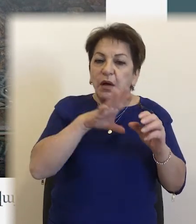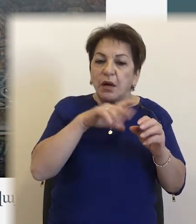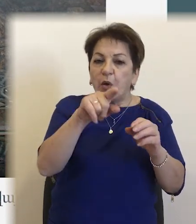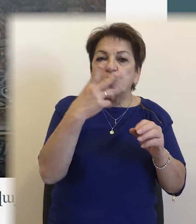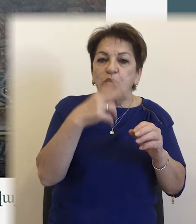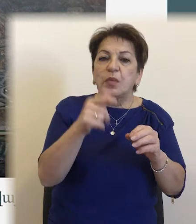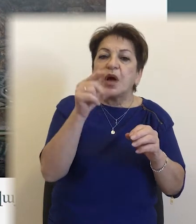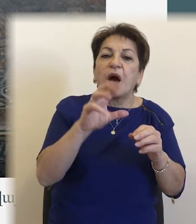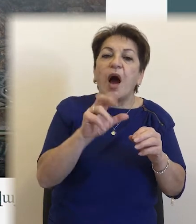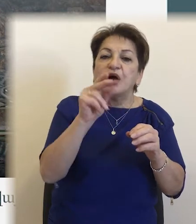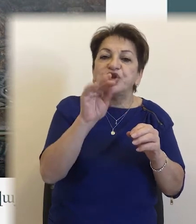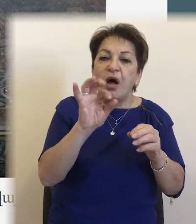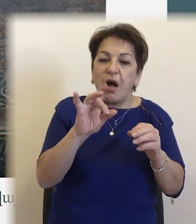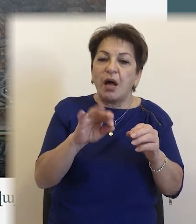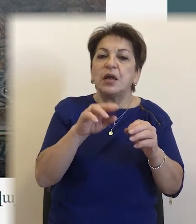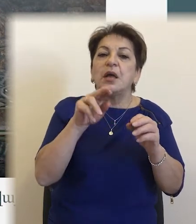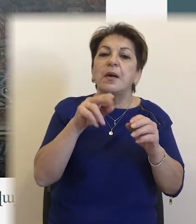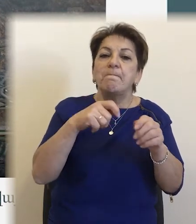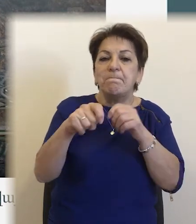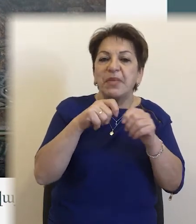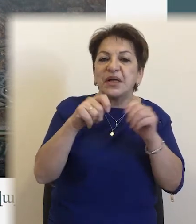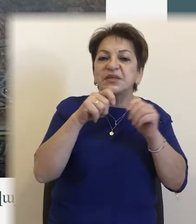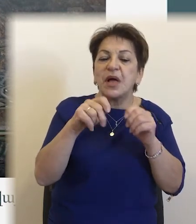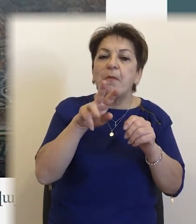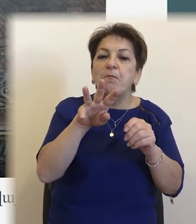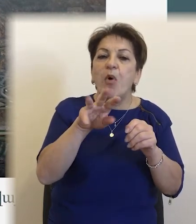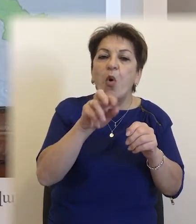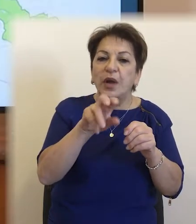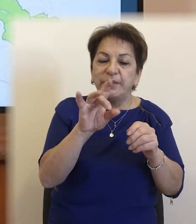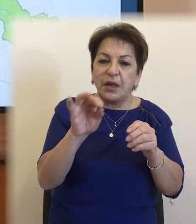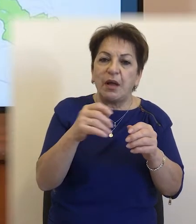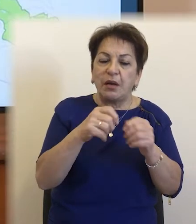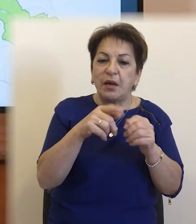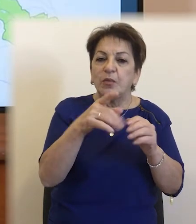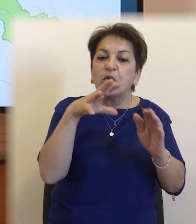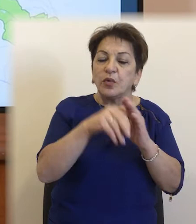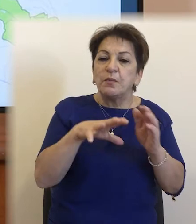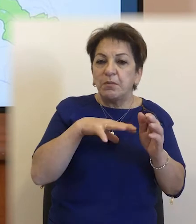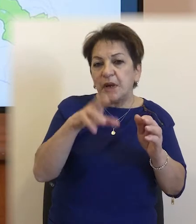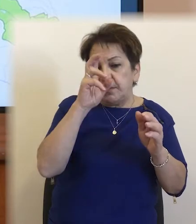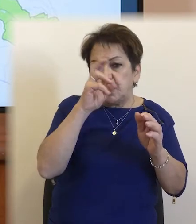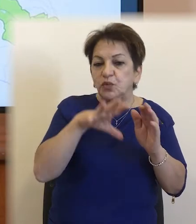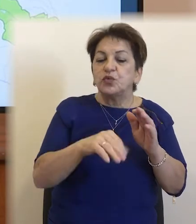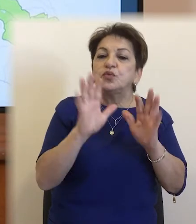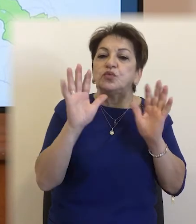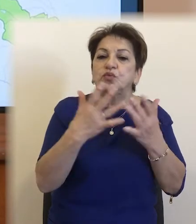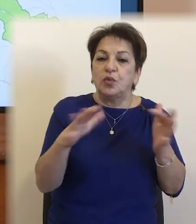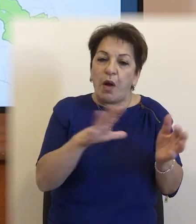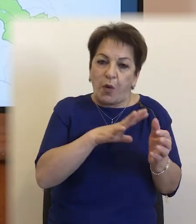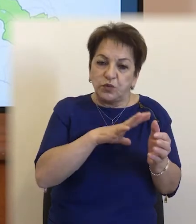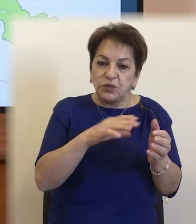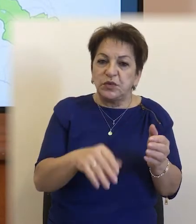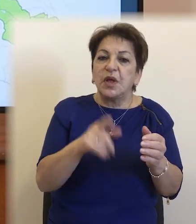դուք այժմ տեսնում եք կաջարանի բղնցամոլիպտենային հանքավայրը։ Մոլիպտենի պաշարներով մեր եշտիրը նույնպես